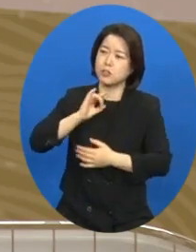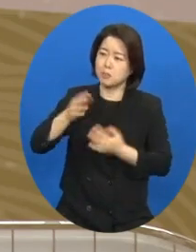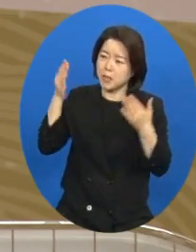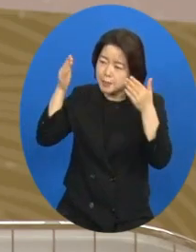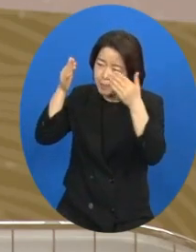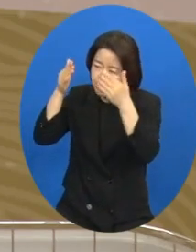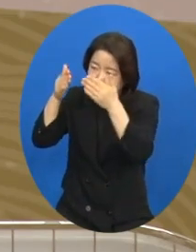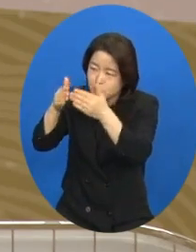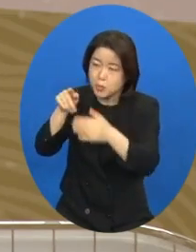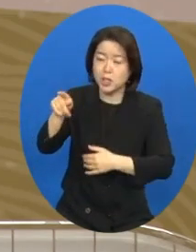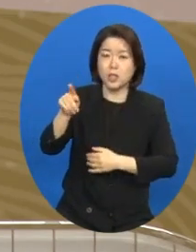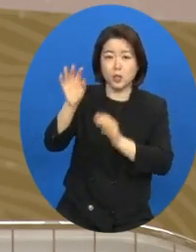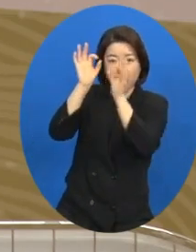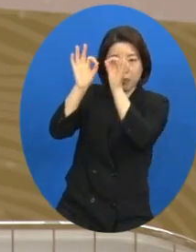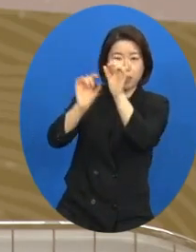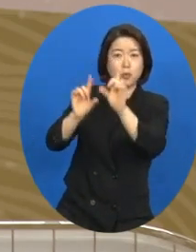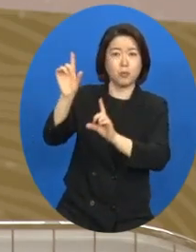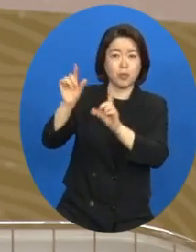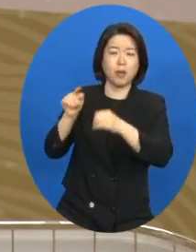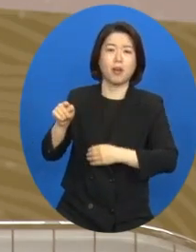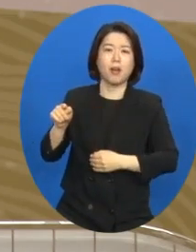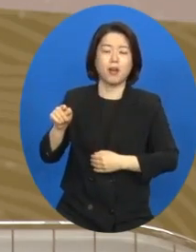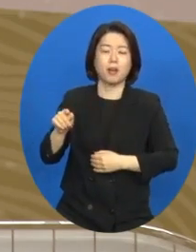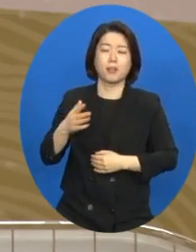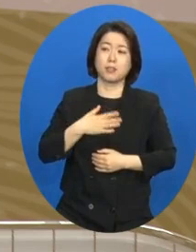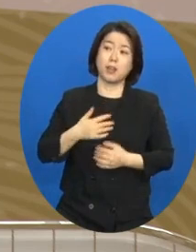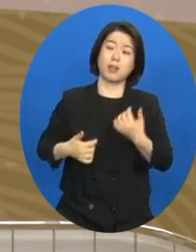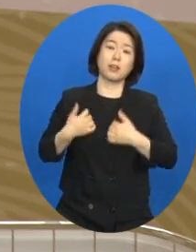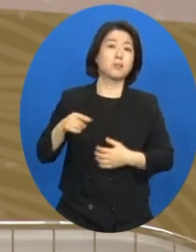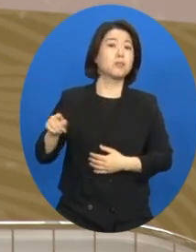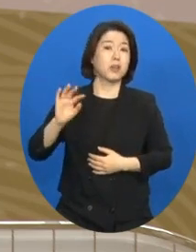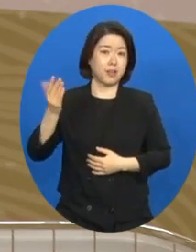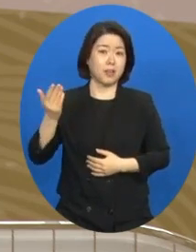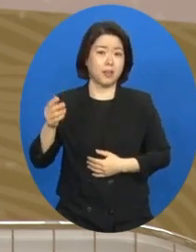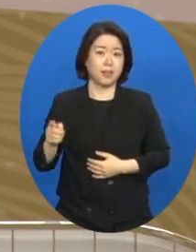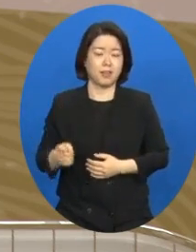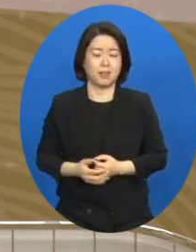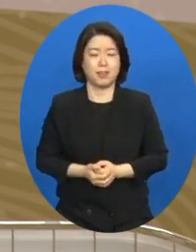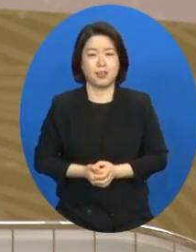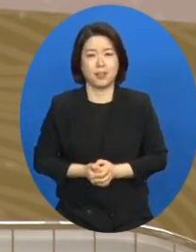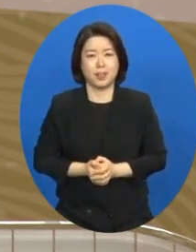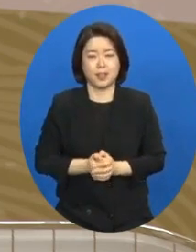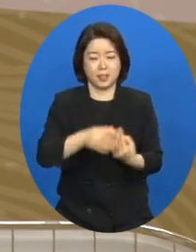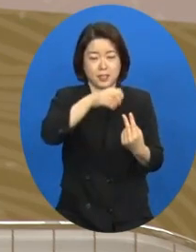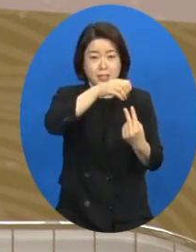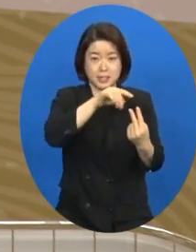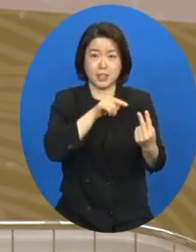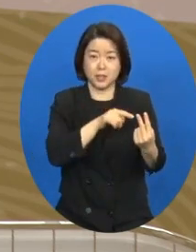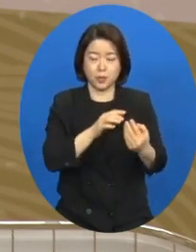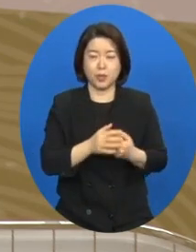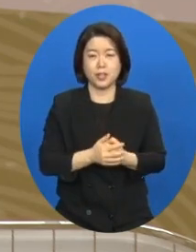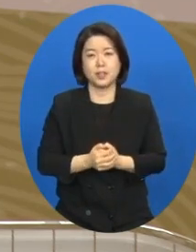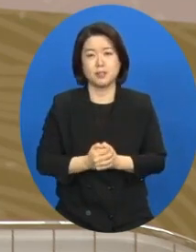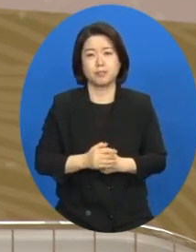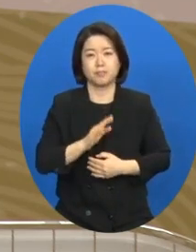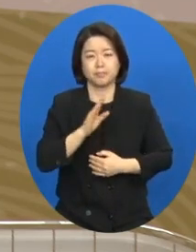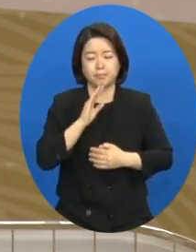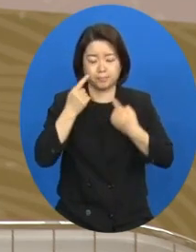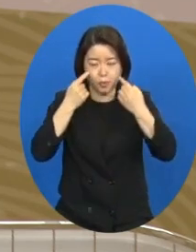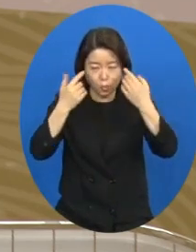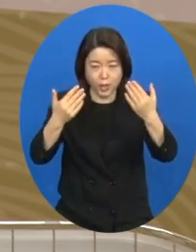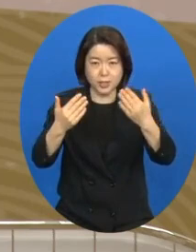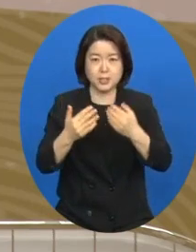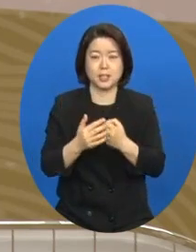사람은 그렇게 된다는 거예요 세례요한은 정확하게 그